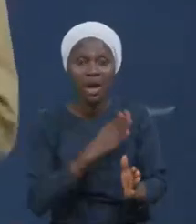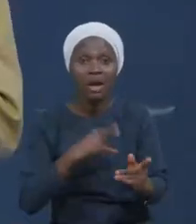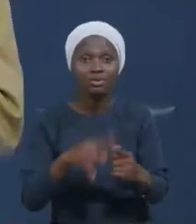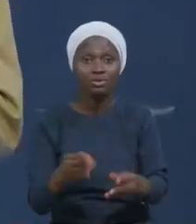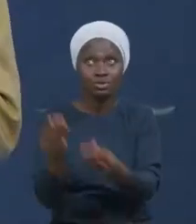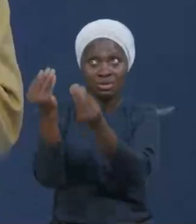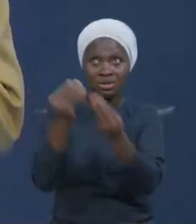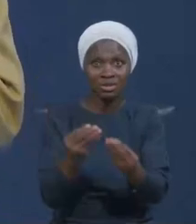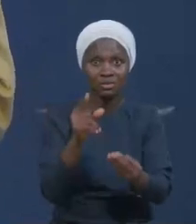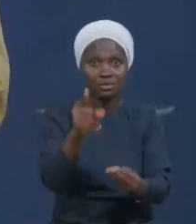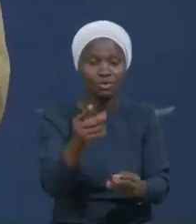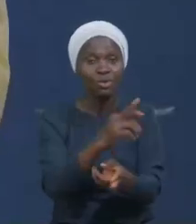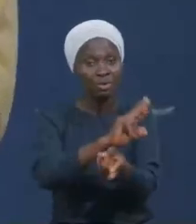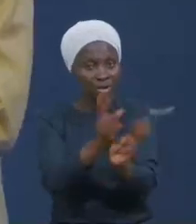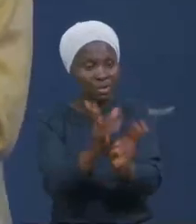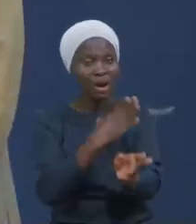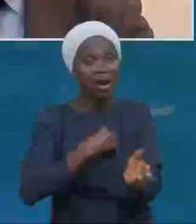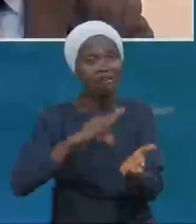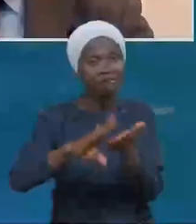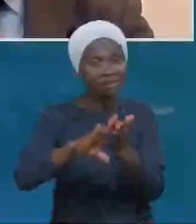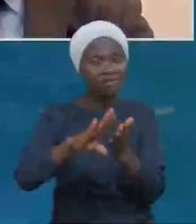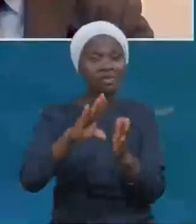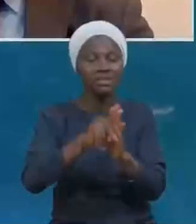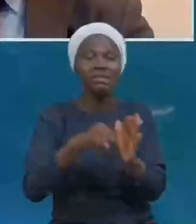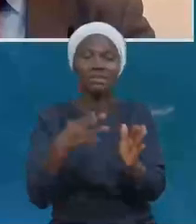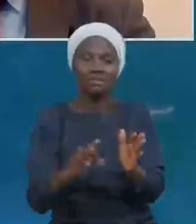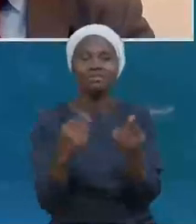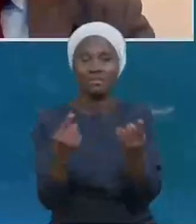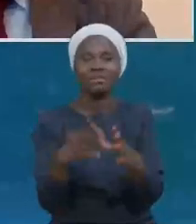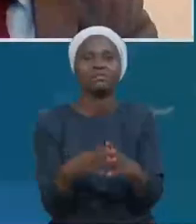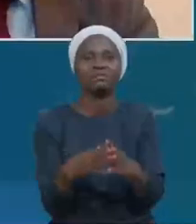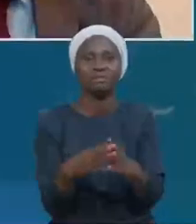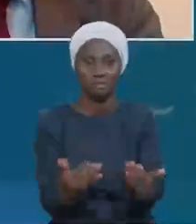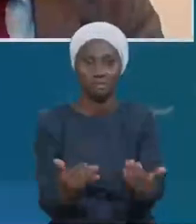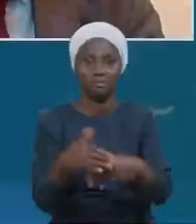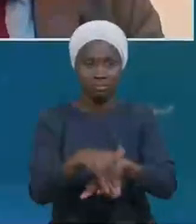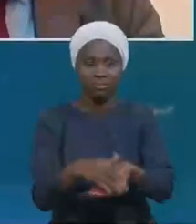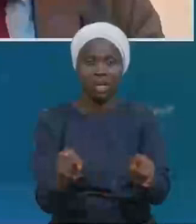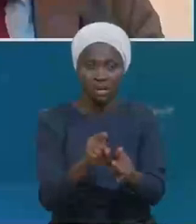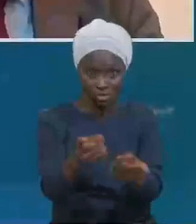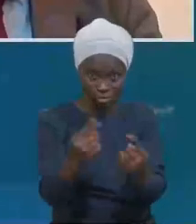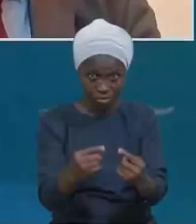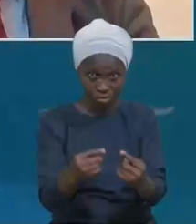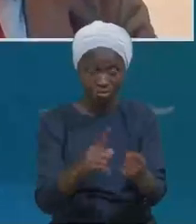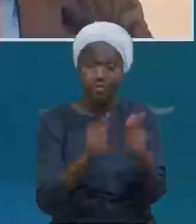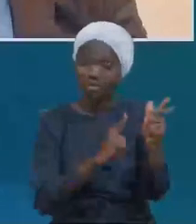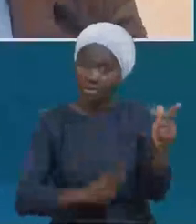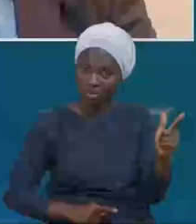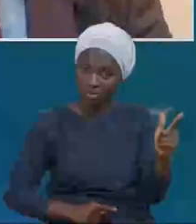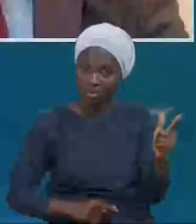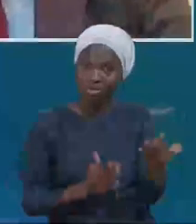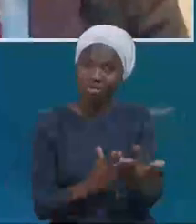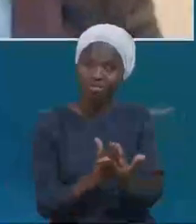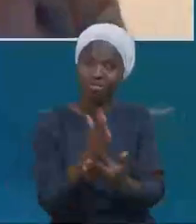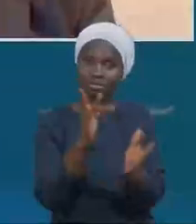le pardon des péchés. Ce soir, comme tu viens au Seigneur, à travers